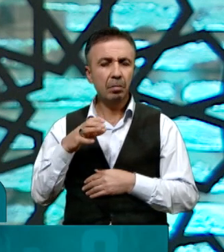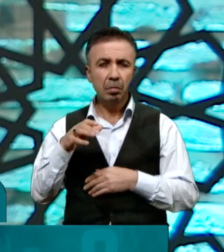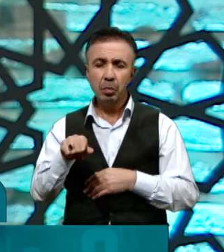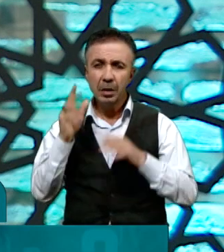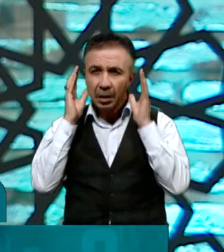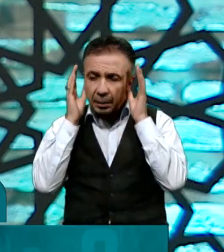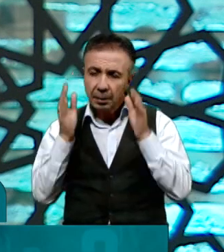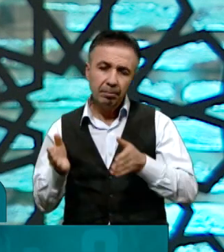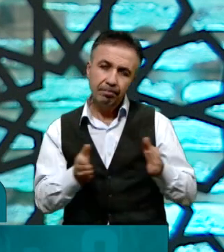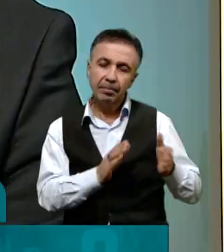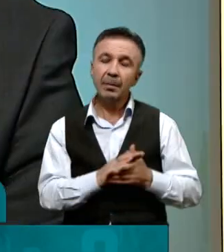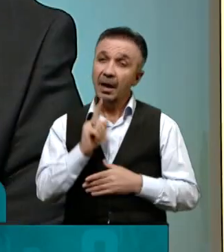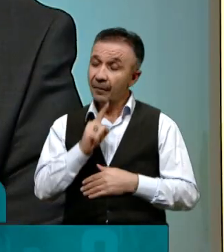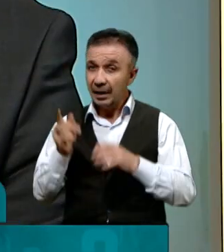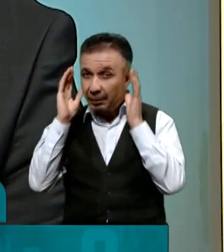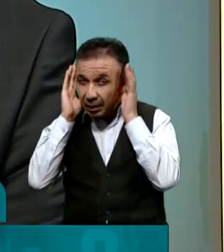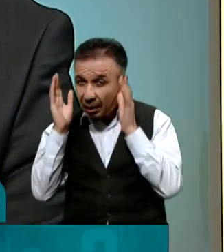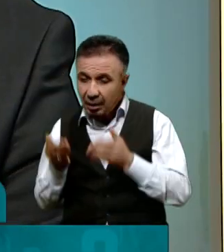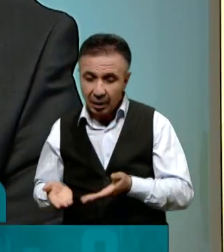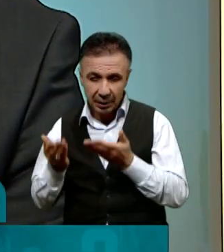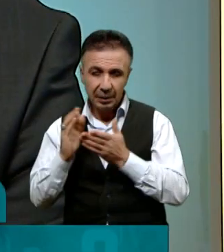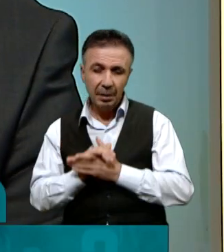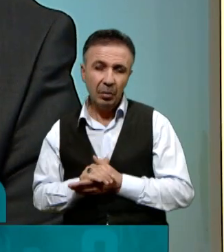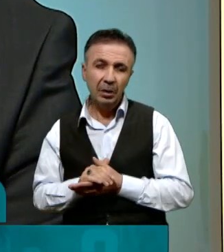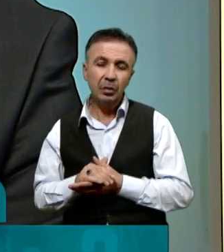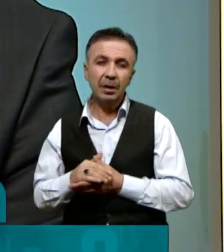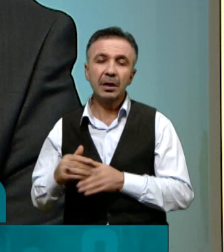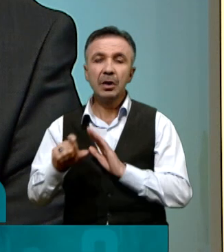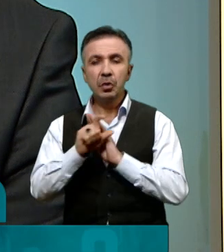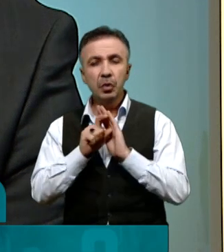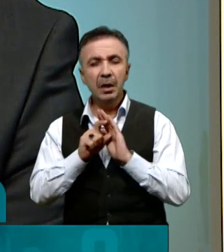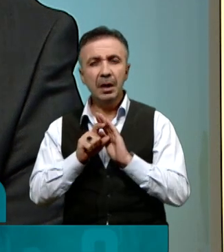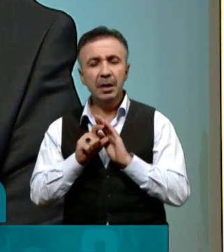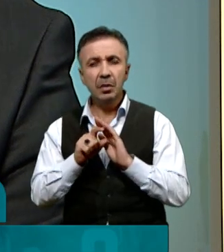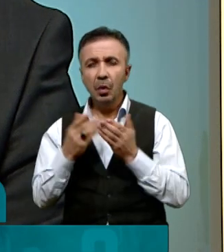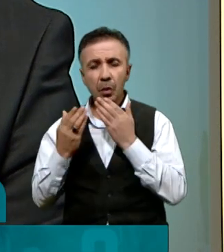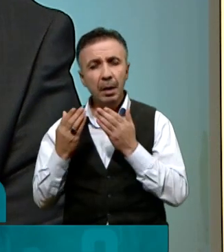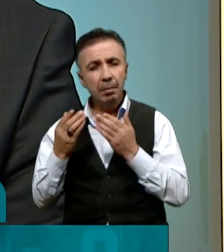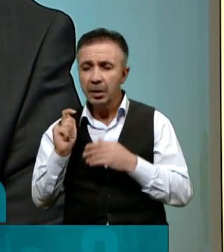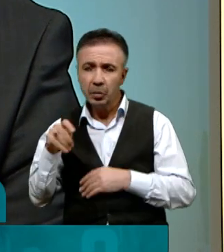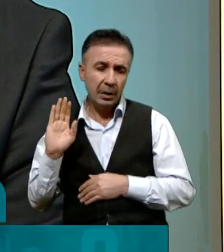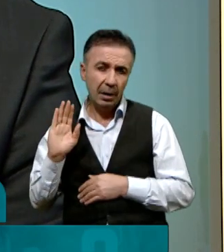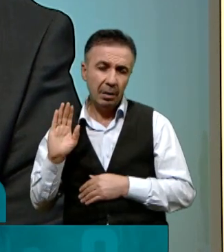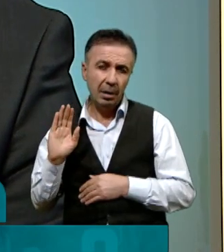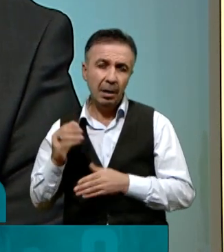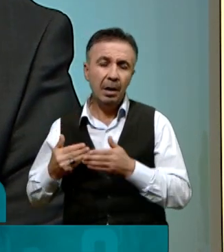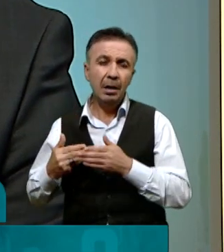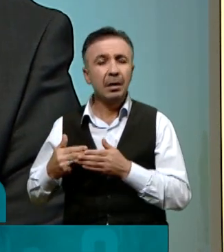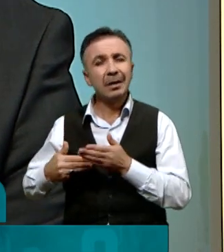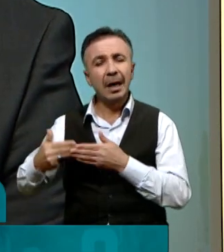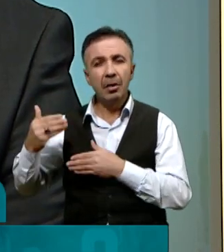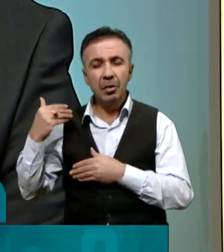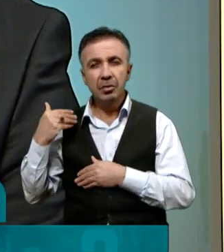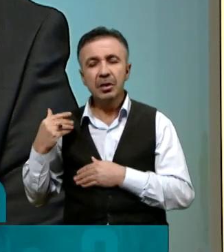şey etti. Peki farza kalktığımda, peki ben ne yapacağım? Ondan sonraki sureleri okumak zorunda değilim. Daha önce işte seyircimiz güzel ifade